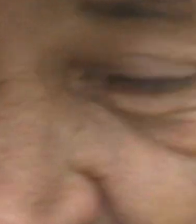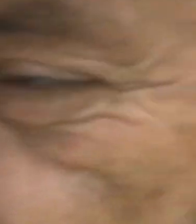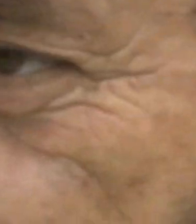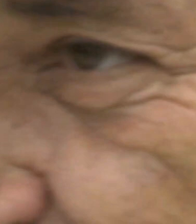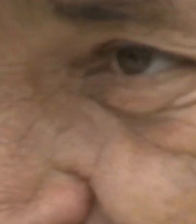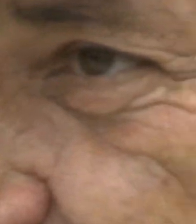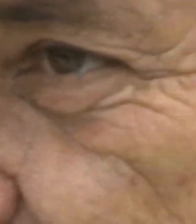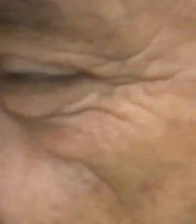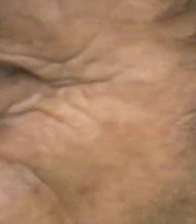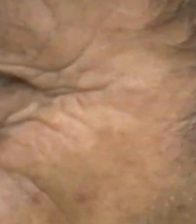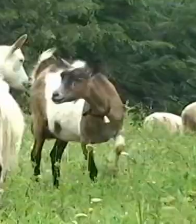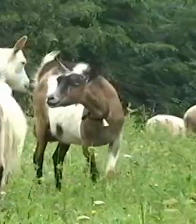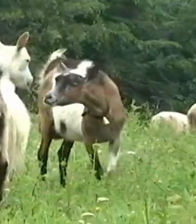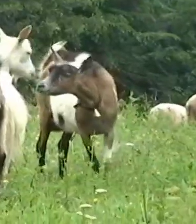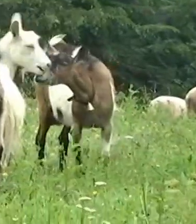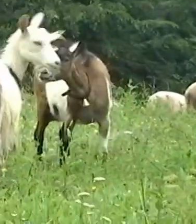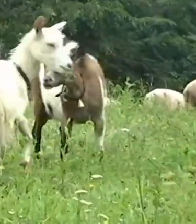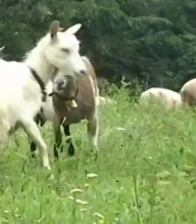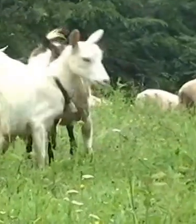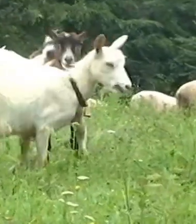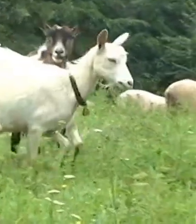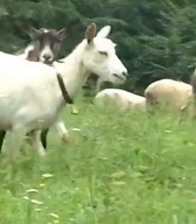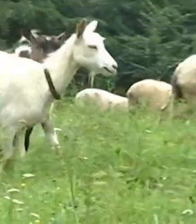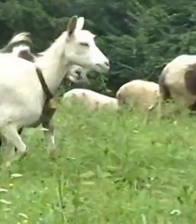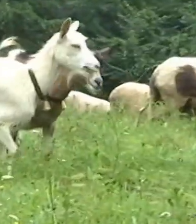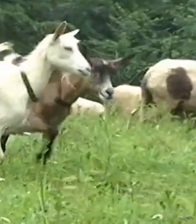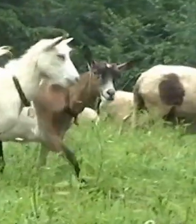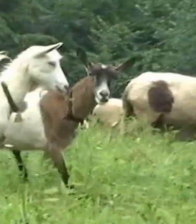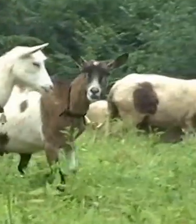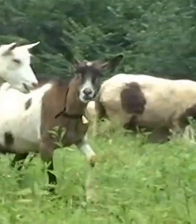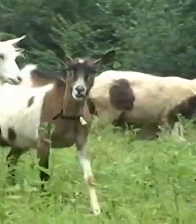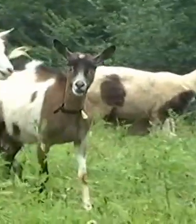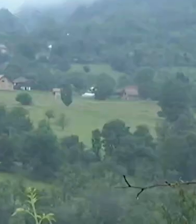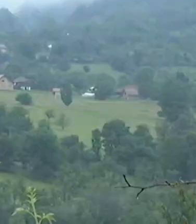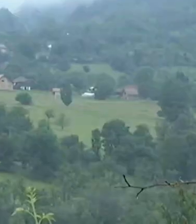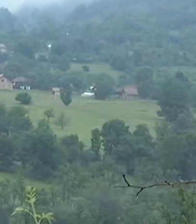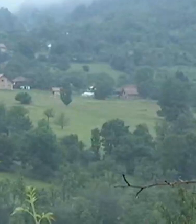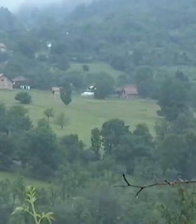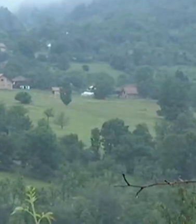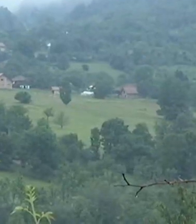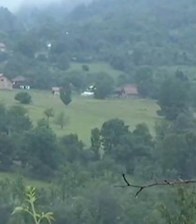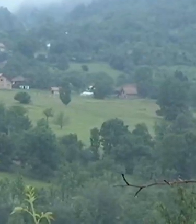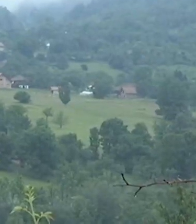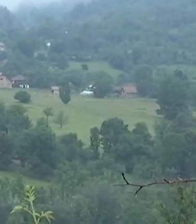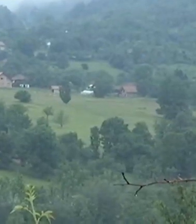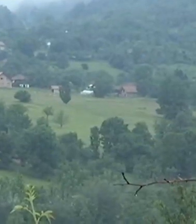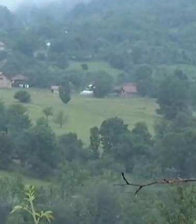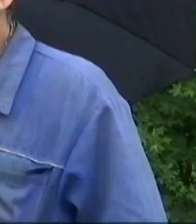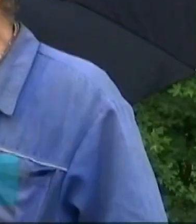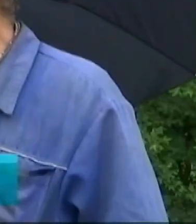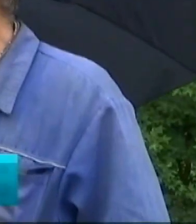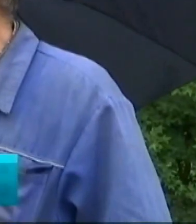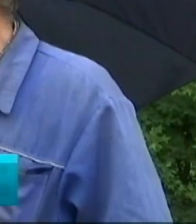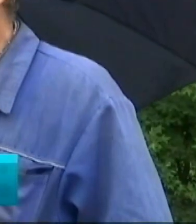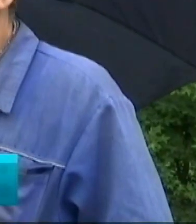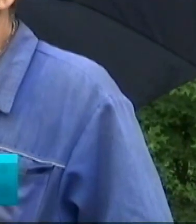Nekad je, seća se Ivanović dok posmatra maratonce, i selo Gostilje, udaljeno 20 km od centra Zlatibora, bilo mlađe. Nema oblade,